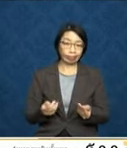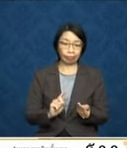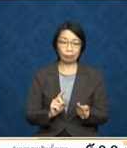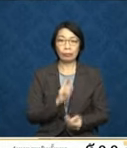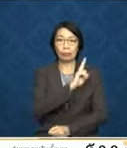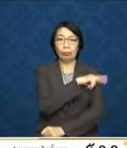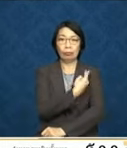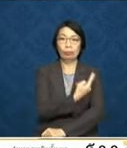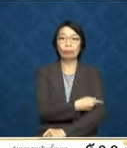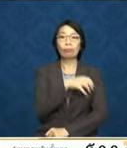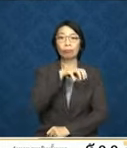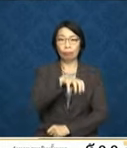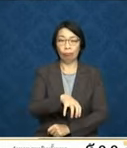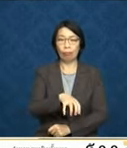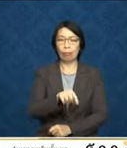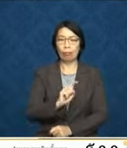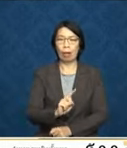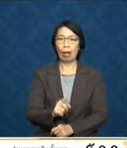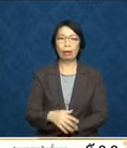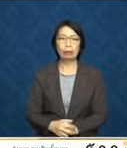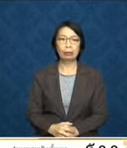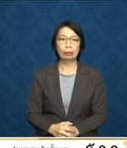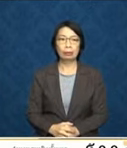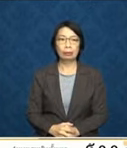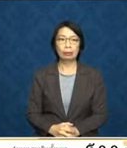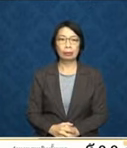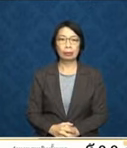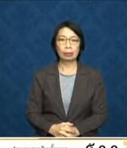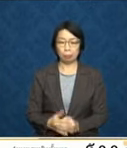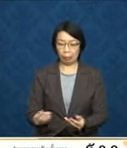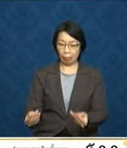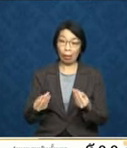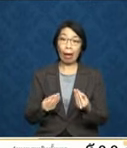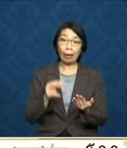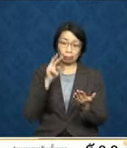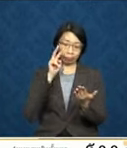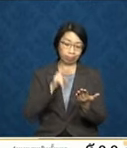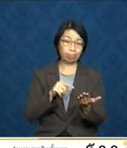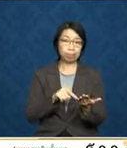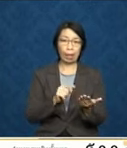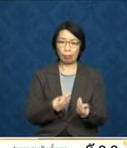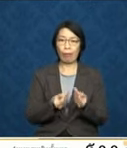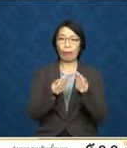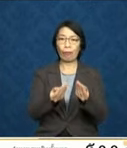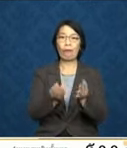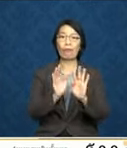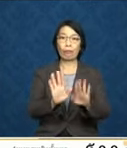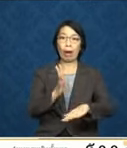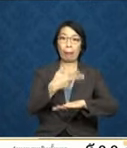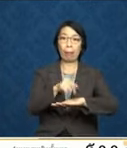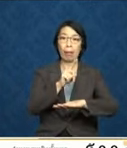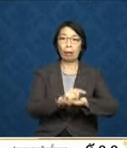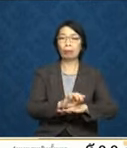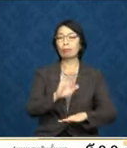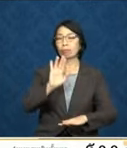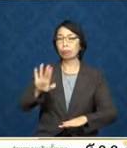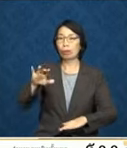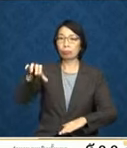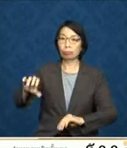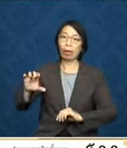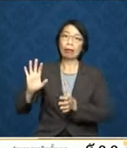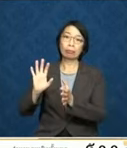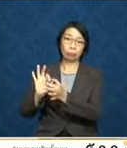องบ่อแดงเพื่อมาผ่านมาตัวดิฉันเพื่อให้ท่านประธานแจ้งไปยังหน่วยงานที่เกี่ยวข้องไม่ว่าจะ